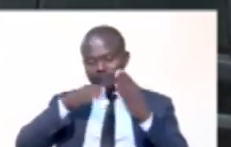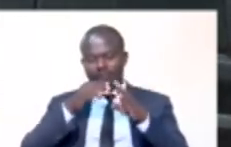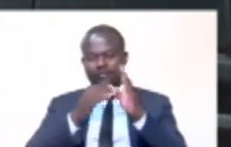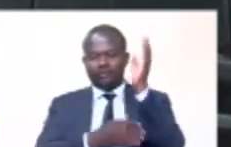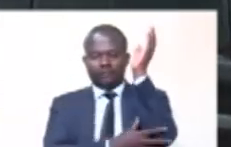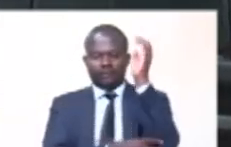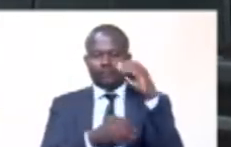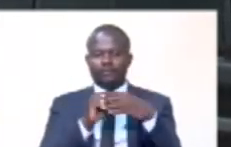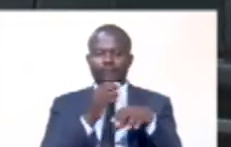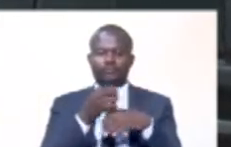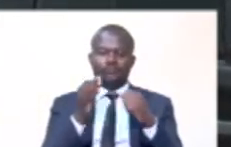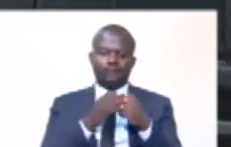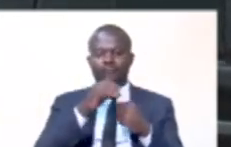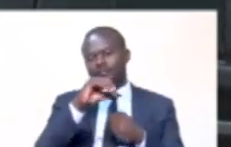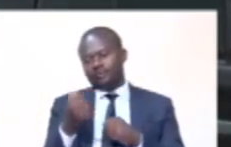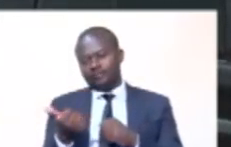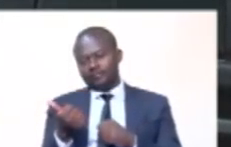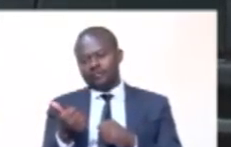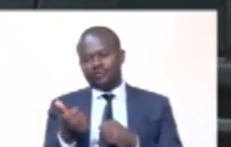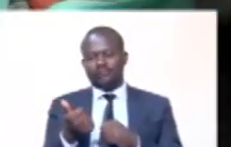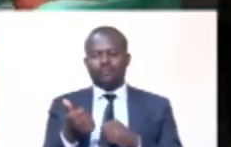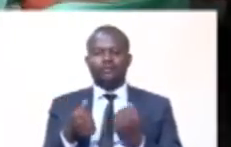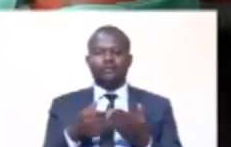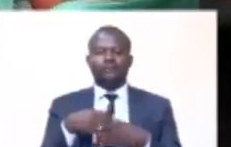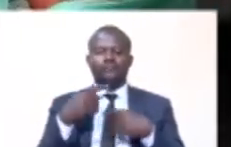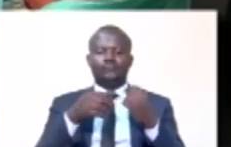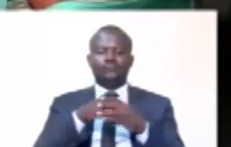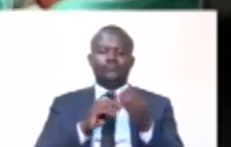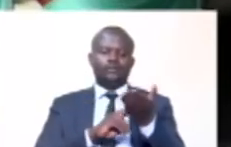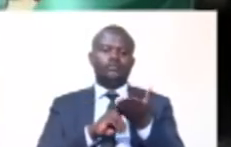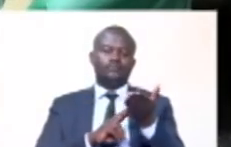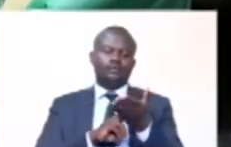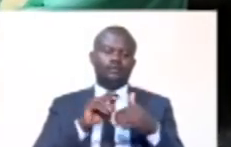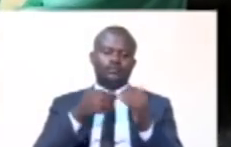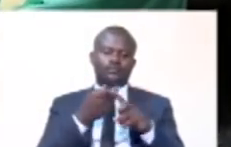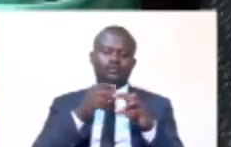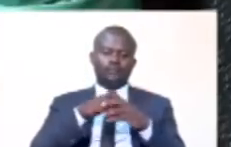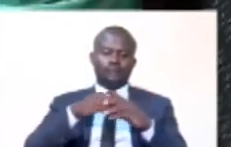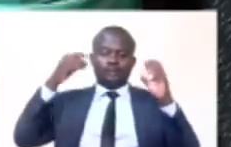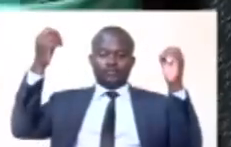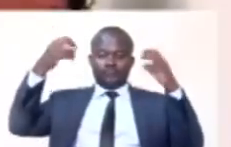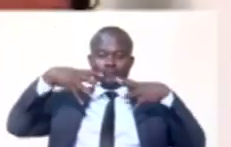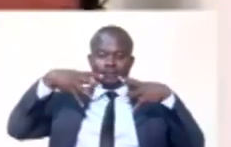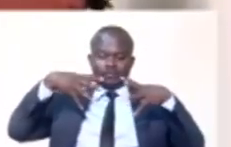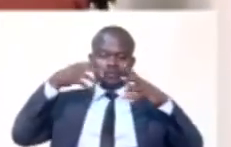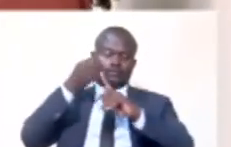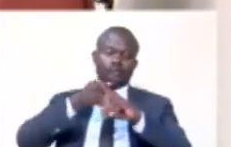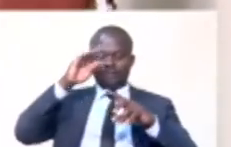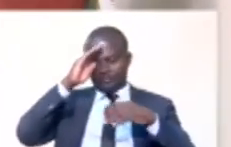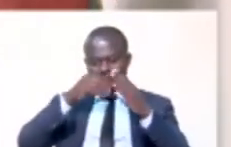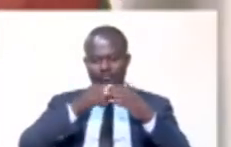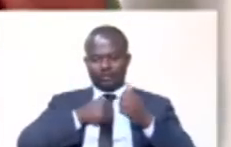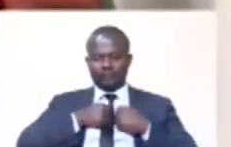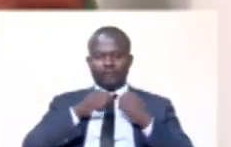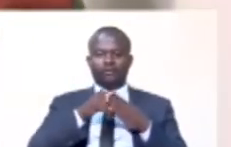inzu 8 ingo 1070 ziracanirwa hakoreshejwe amashanyarazi aturuka ku mirasire y'izuba umuvugizi wa polisi y'u